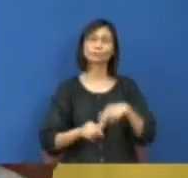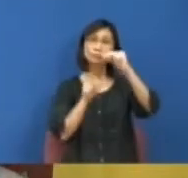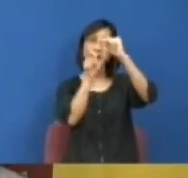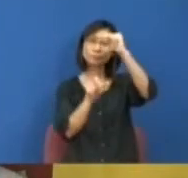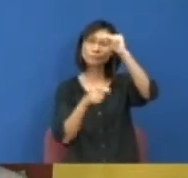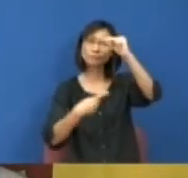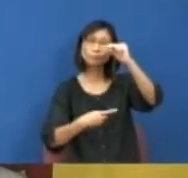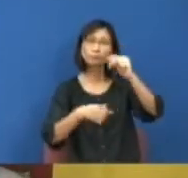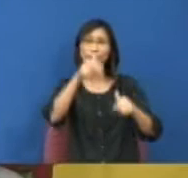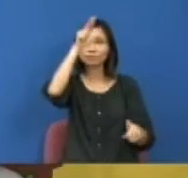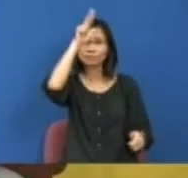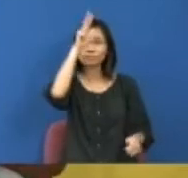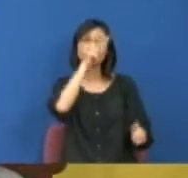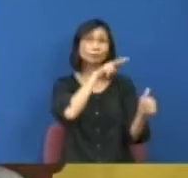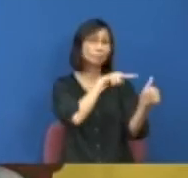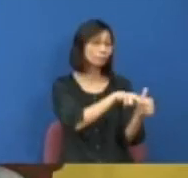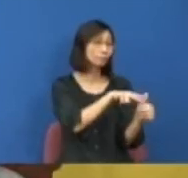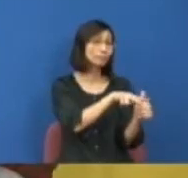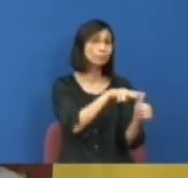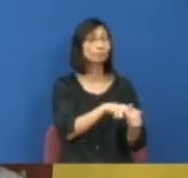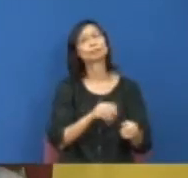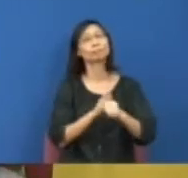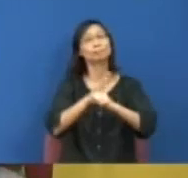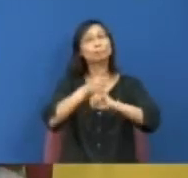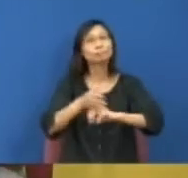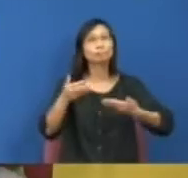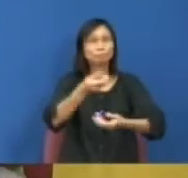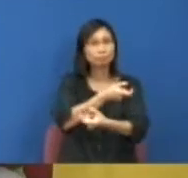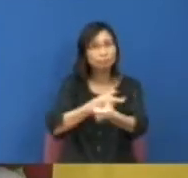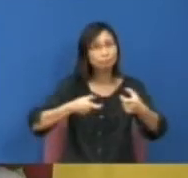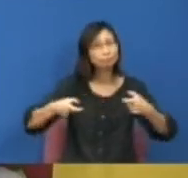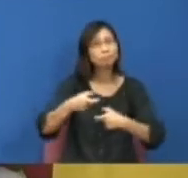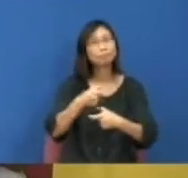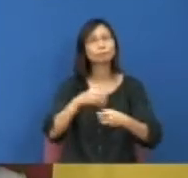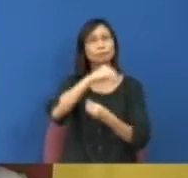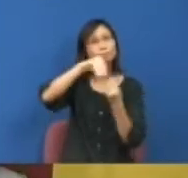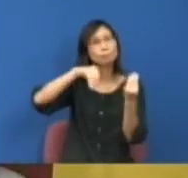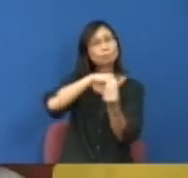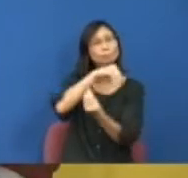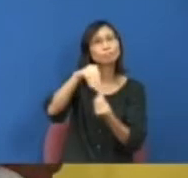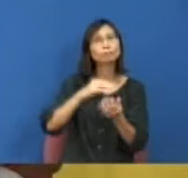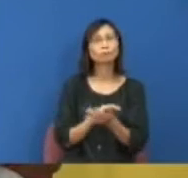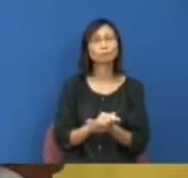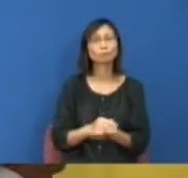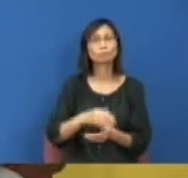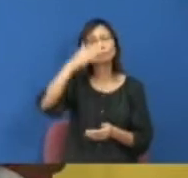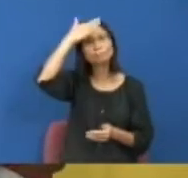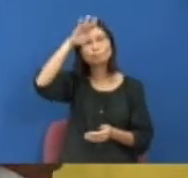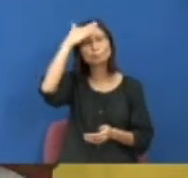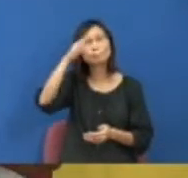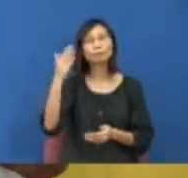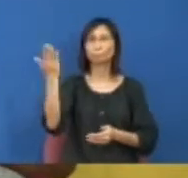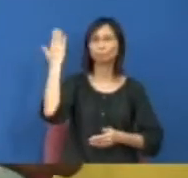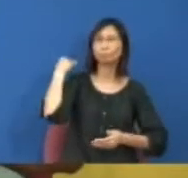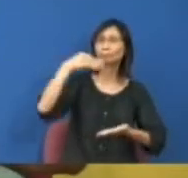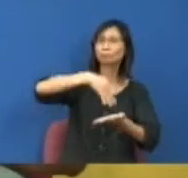治、社會、經濟嗰個情景，其實更加重要去理解到即係當年嘅人參與嘅心態係點嘅。咁但係